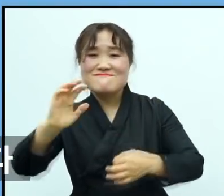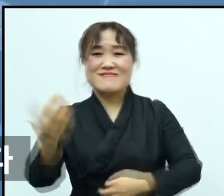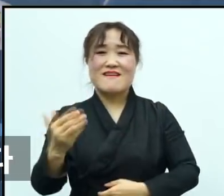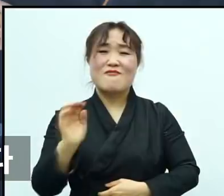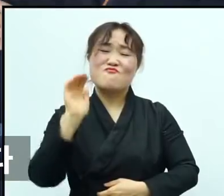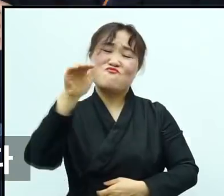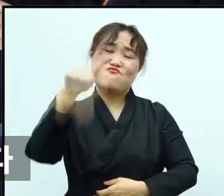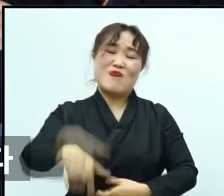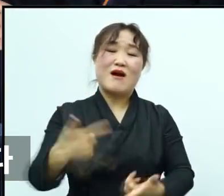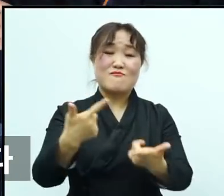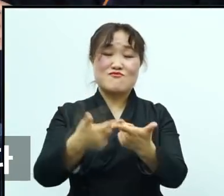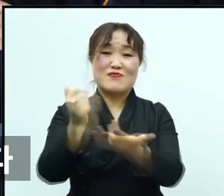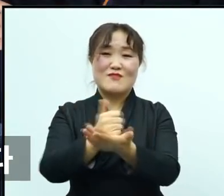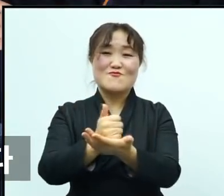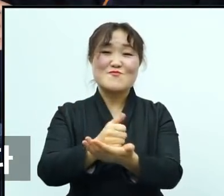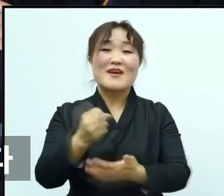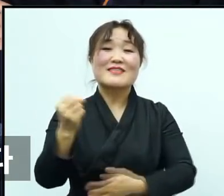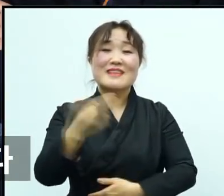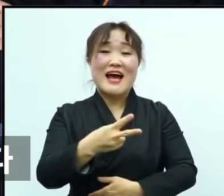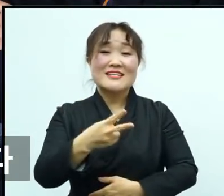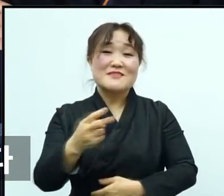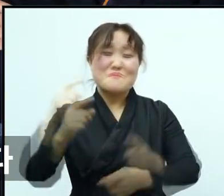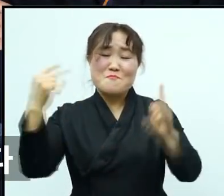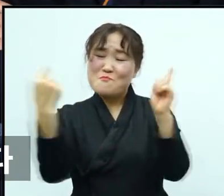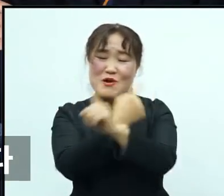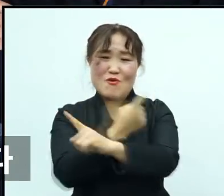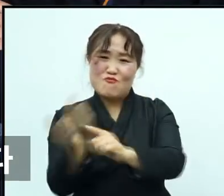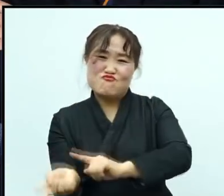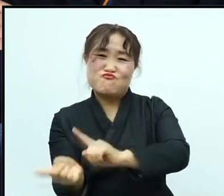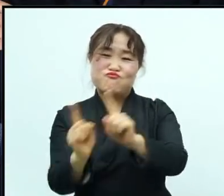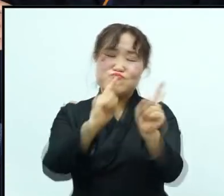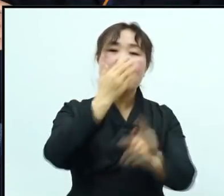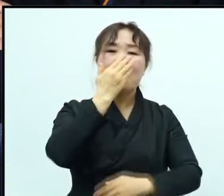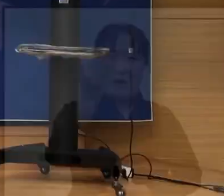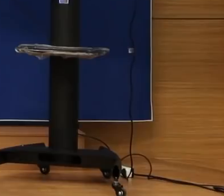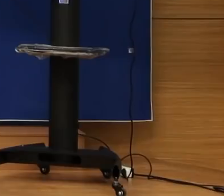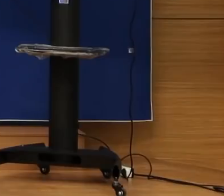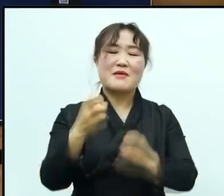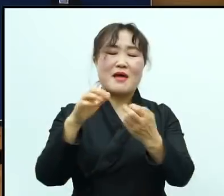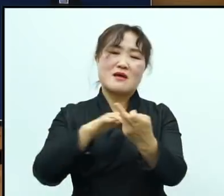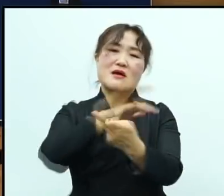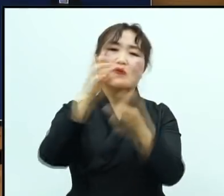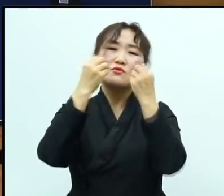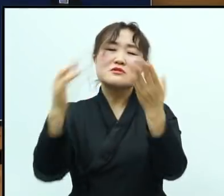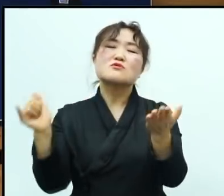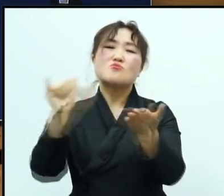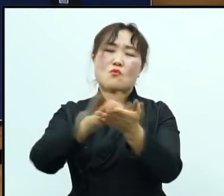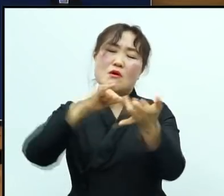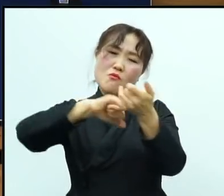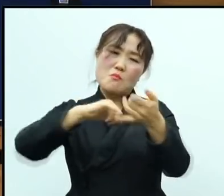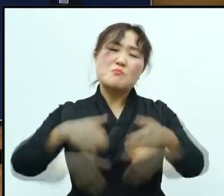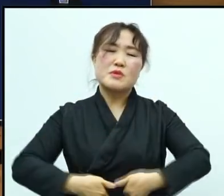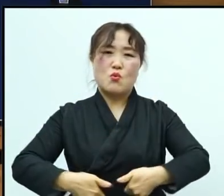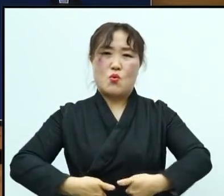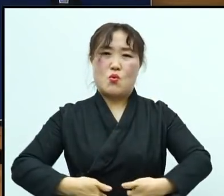몰락하던 부산의 운명이 하루아침에 바뀔 수 있습니다. 그래서 가덕 신공항이 더욱 절실합니다.